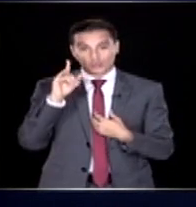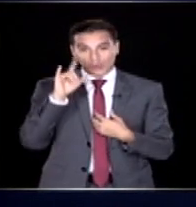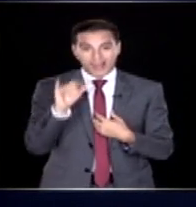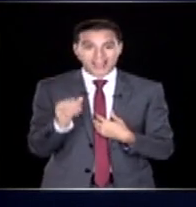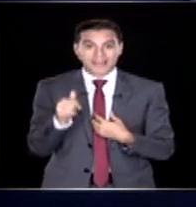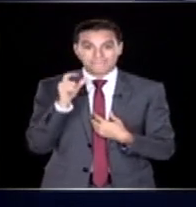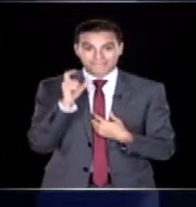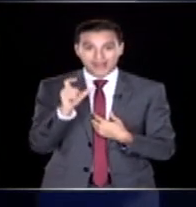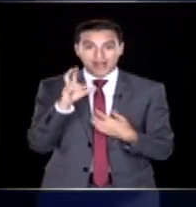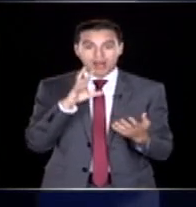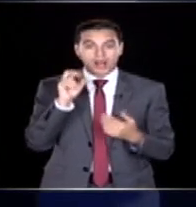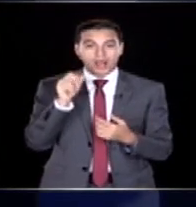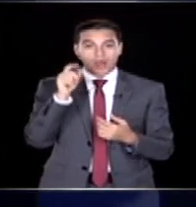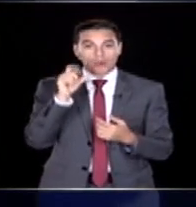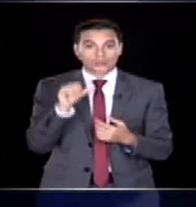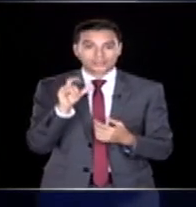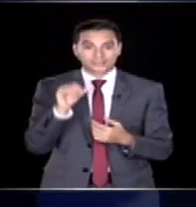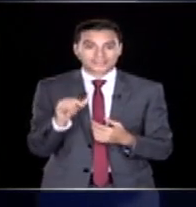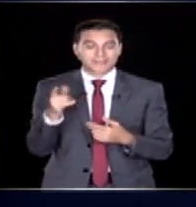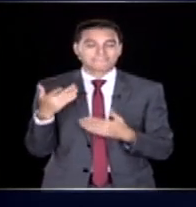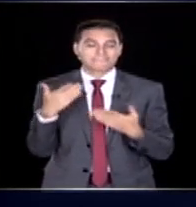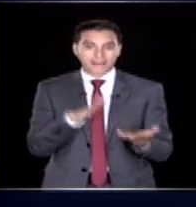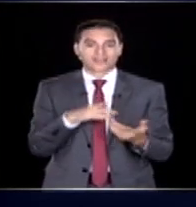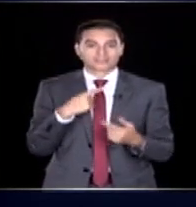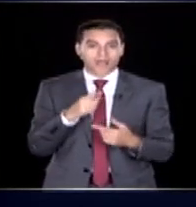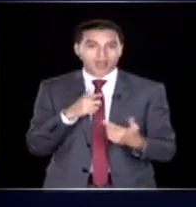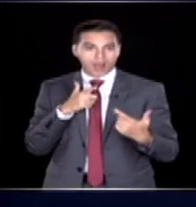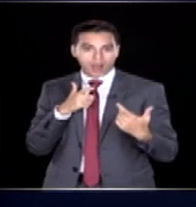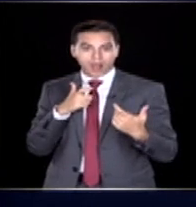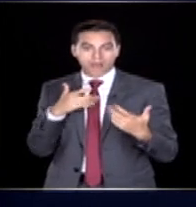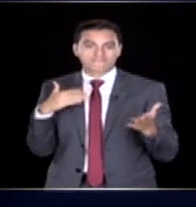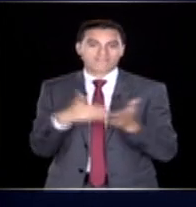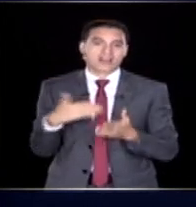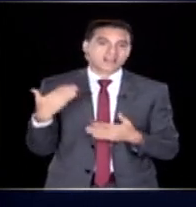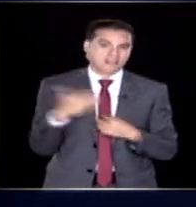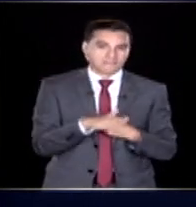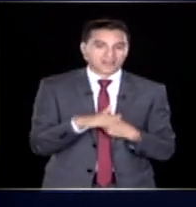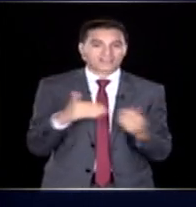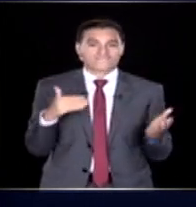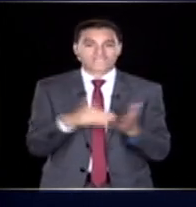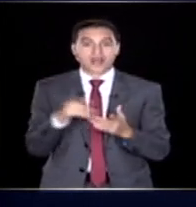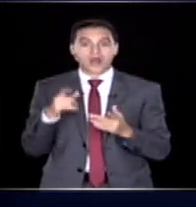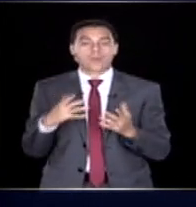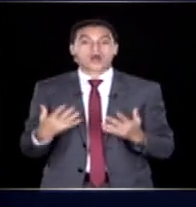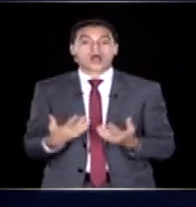أثناء الحصار ده، أنا استنتجت من التاريخ. والحصار ده بيقال عنه إن هو اللي أنقذ